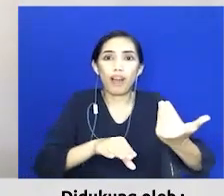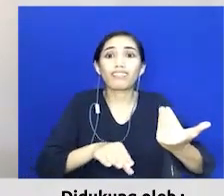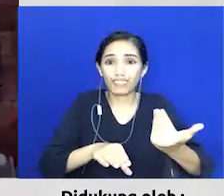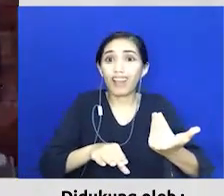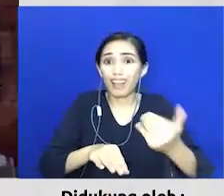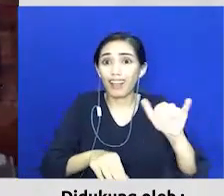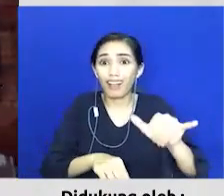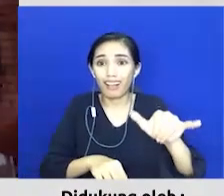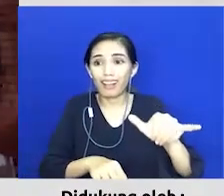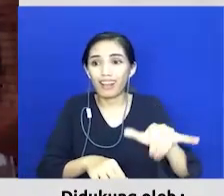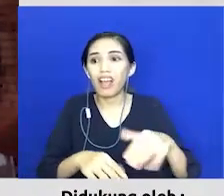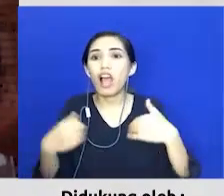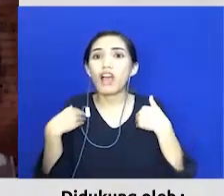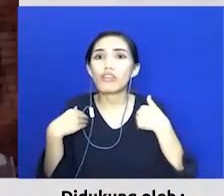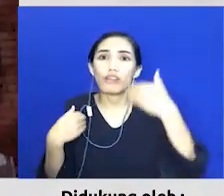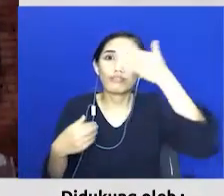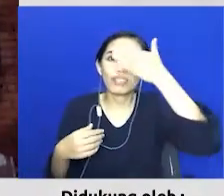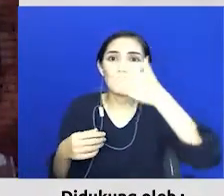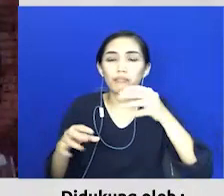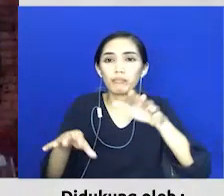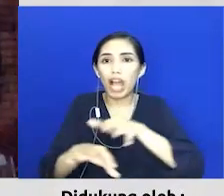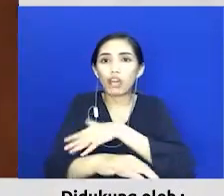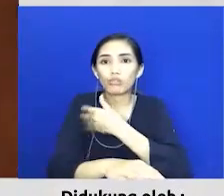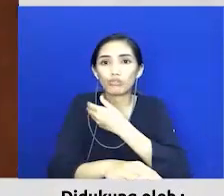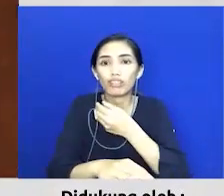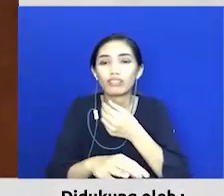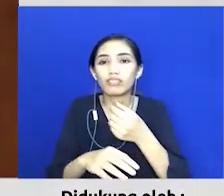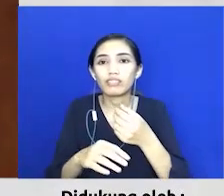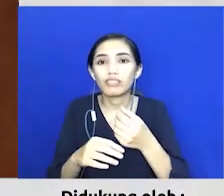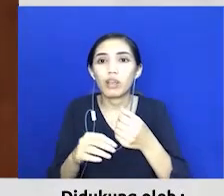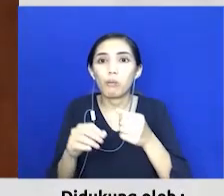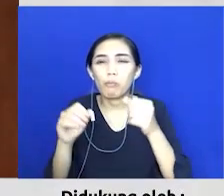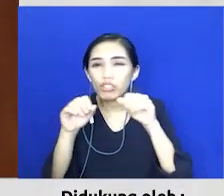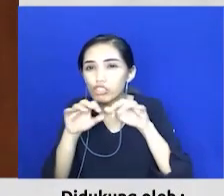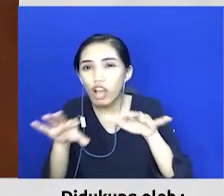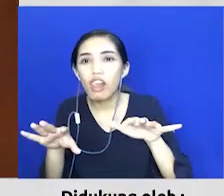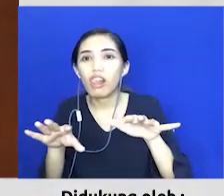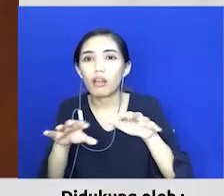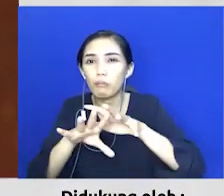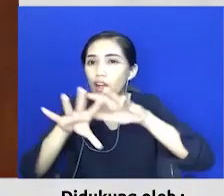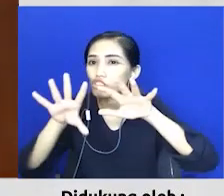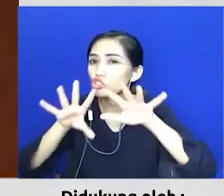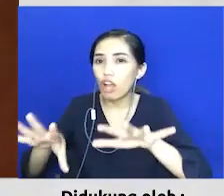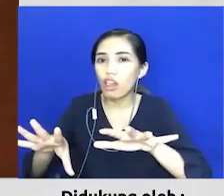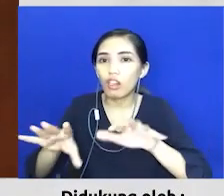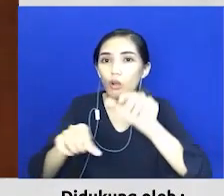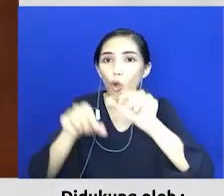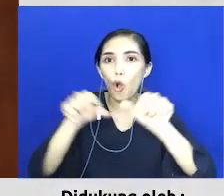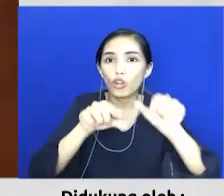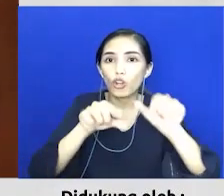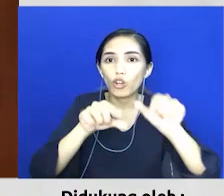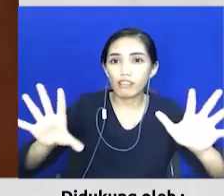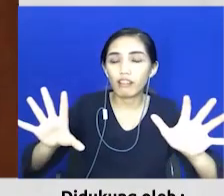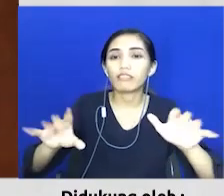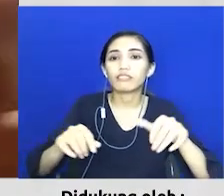ya. Iya, Pak. Dan ulang-ulang, ya kan? Ya. Ada film yang pengaruhnya massal